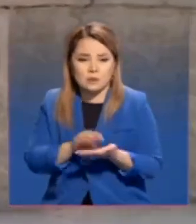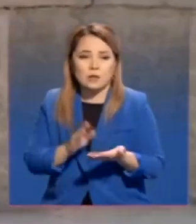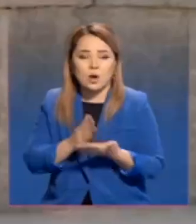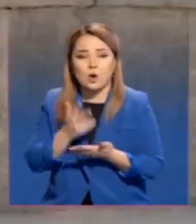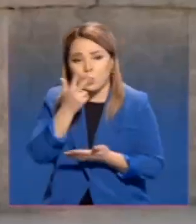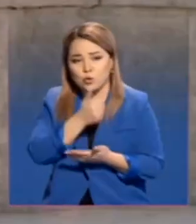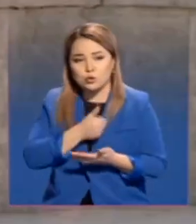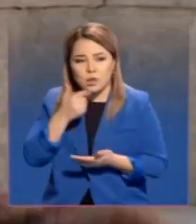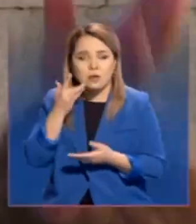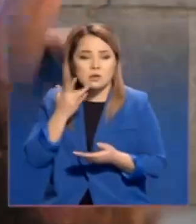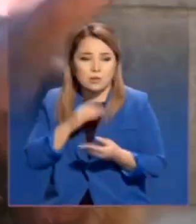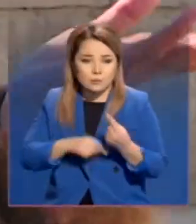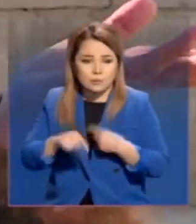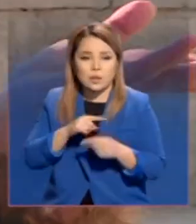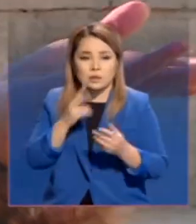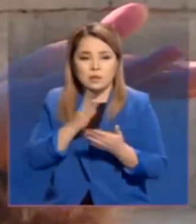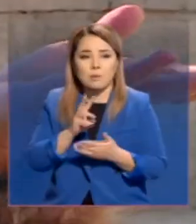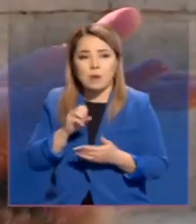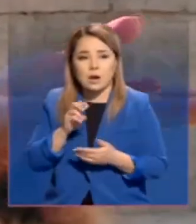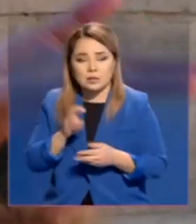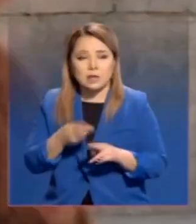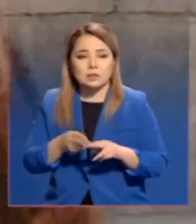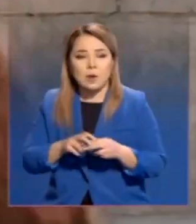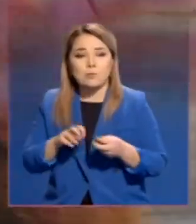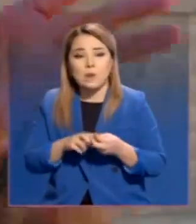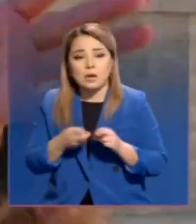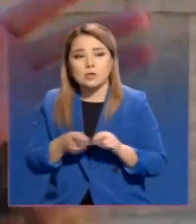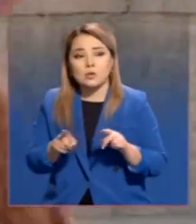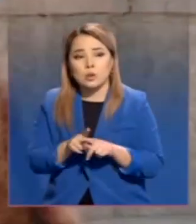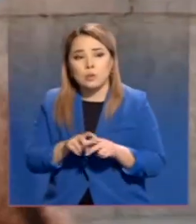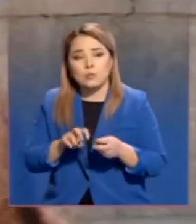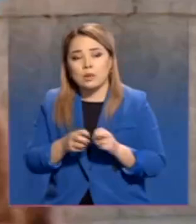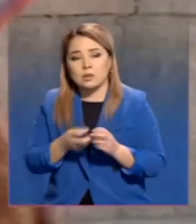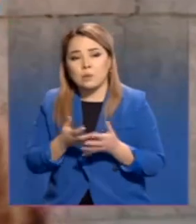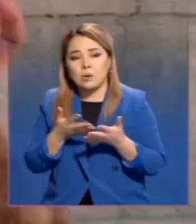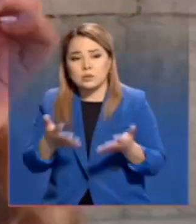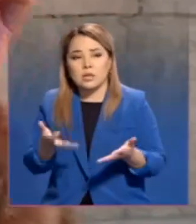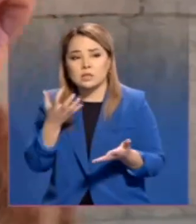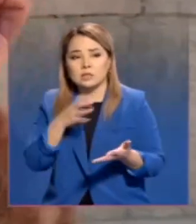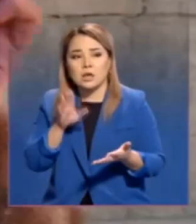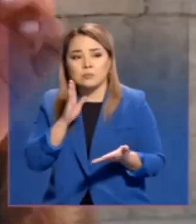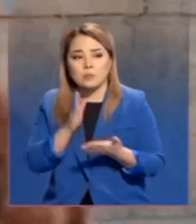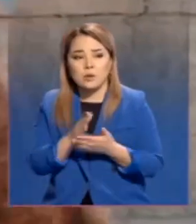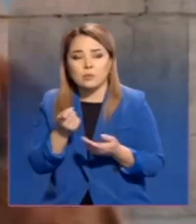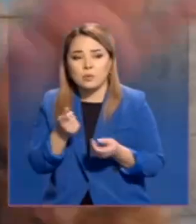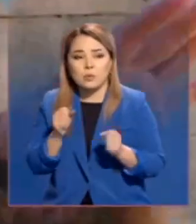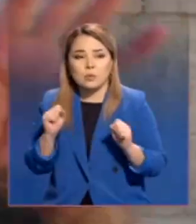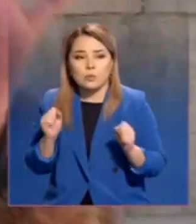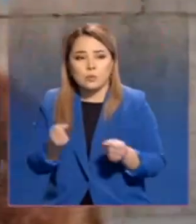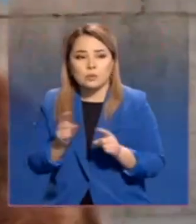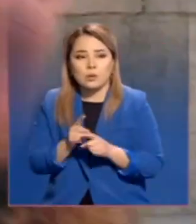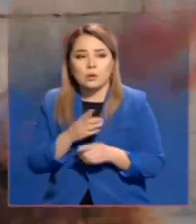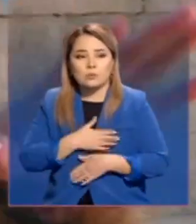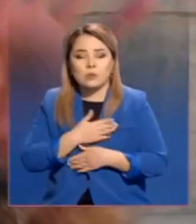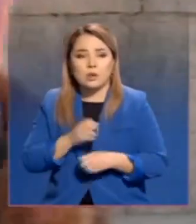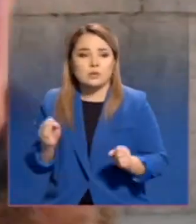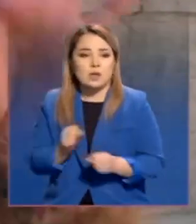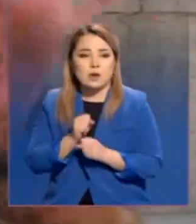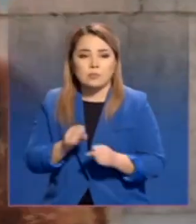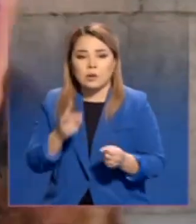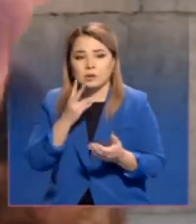бері осылай. Мына қазір Маек осындай проблема болғасын, вообще қиналып. Кіле ыссы су. Мұздай су жіберсең, суға түсу